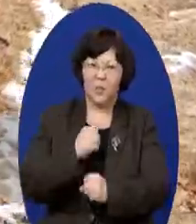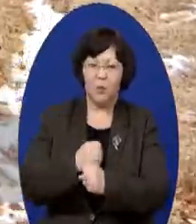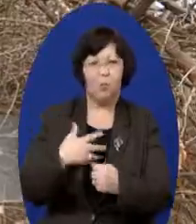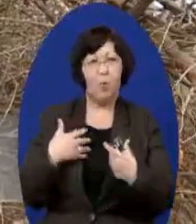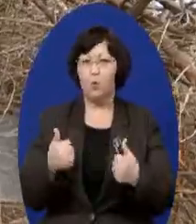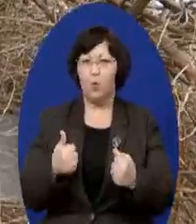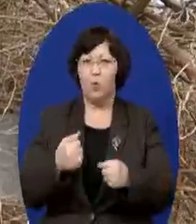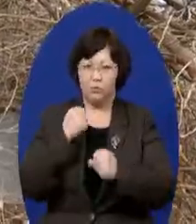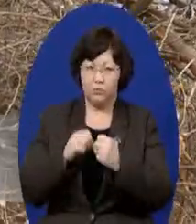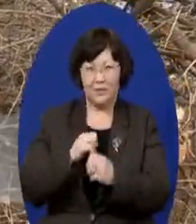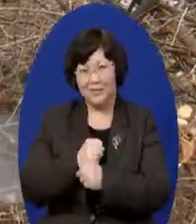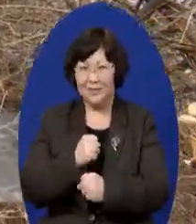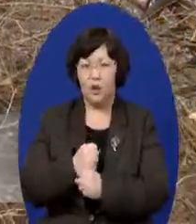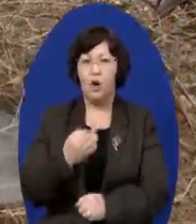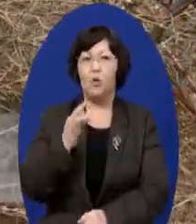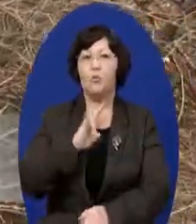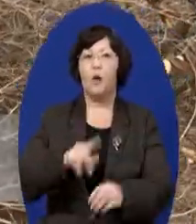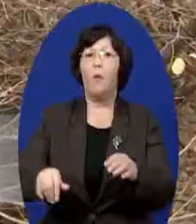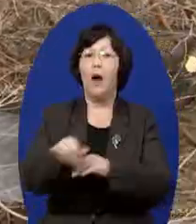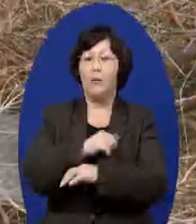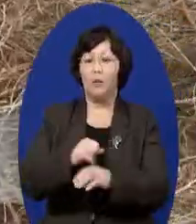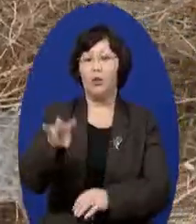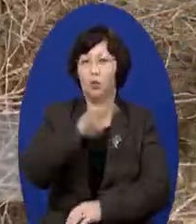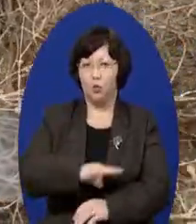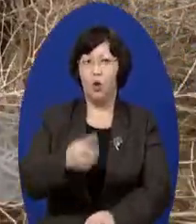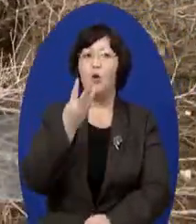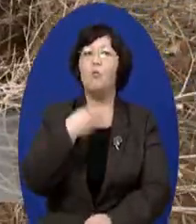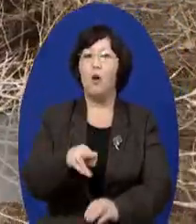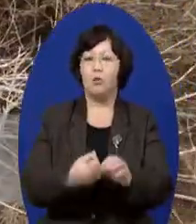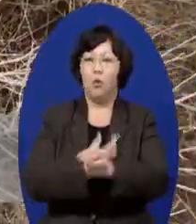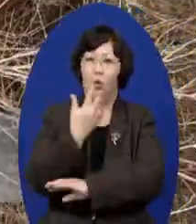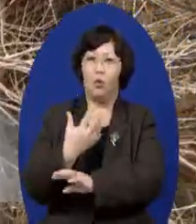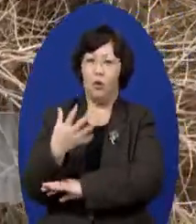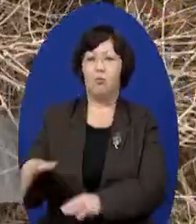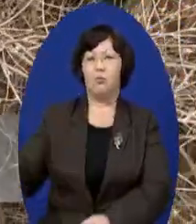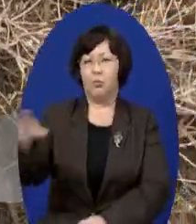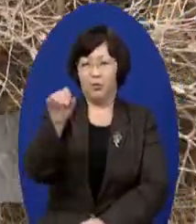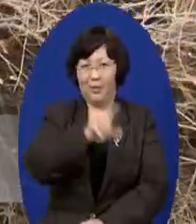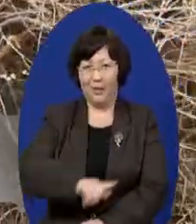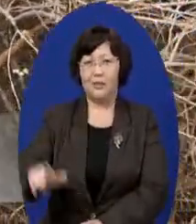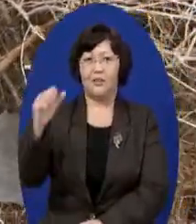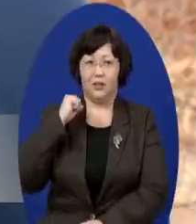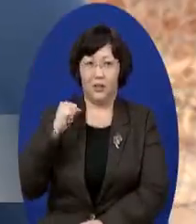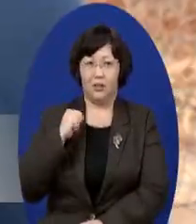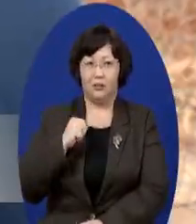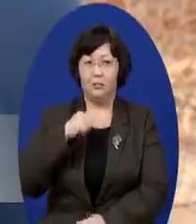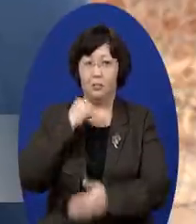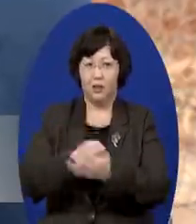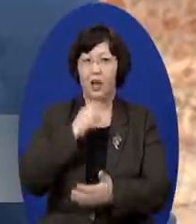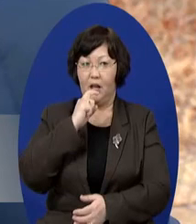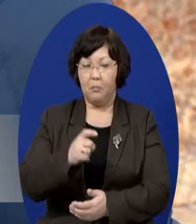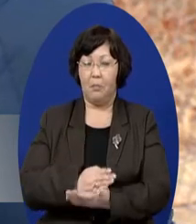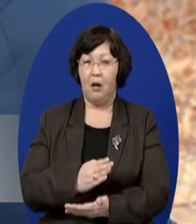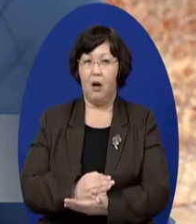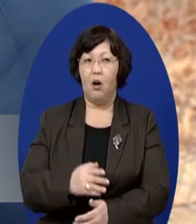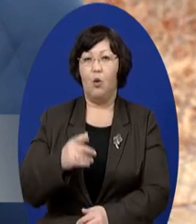байвал өмнө говь аймгийн нутагт мод урахгүй газар ч гэж бараг байхгүй хаада гэж одоо баталгаатай хэлдэй хүнд. Говийн мод